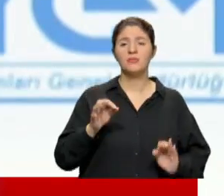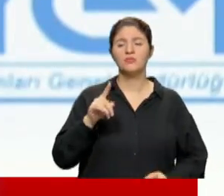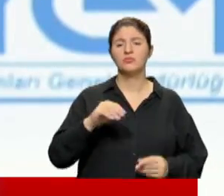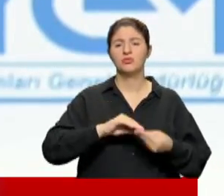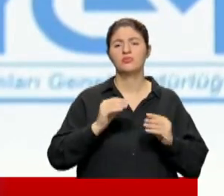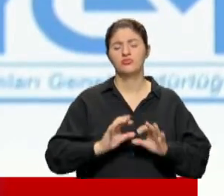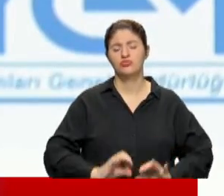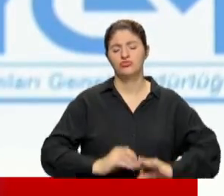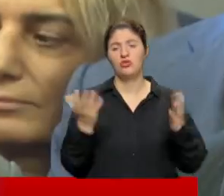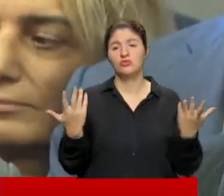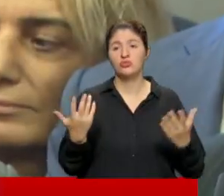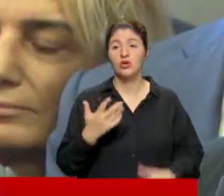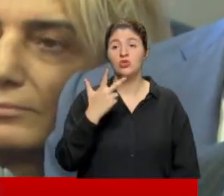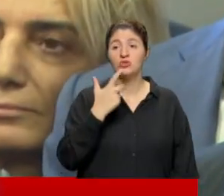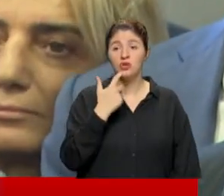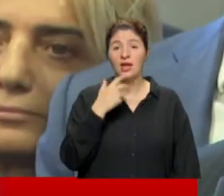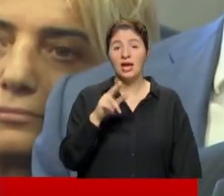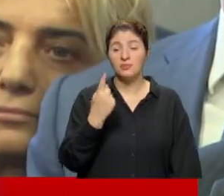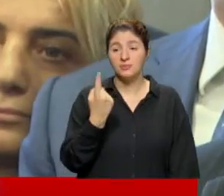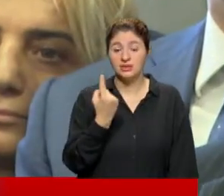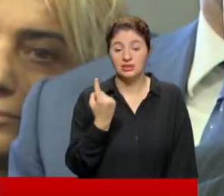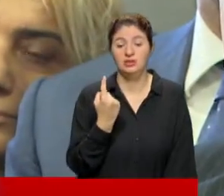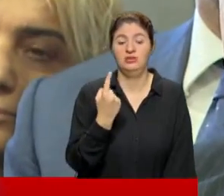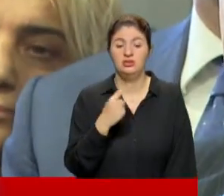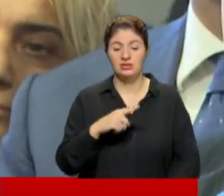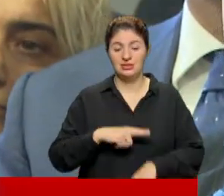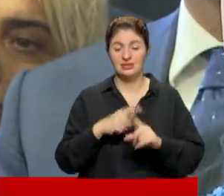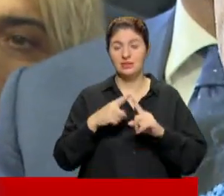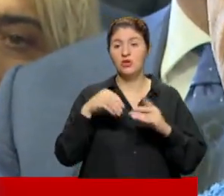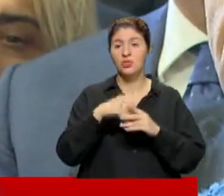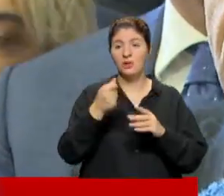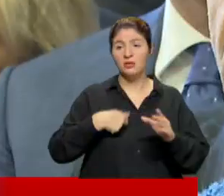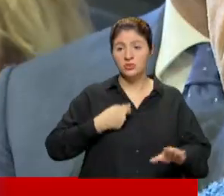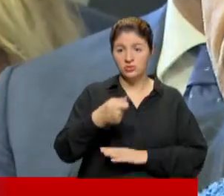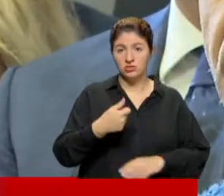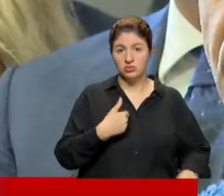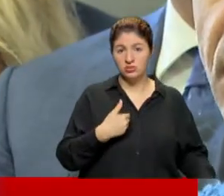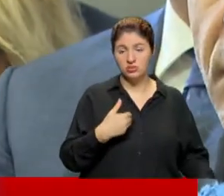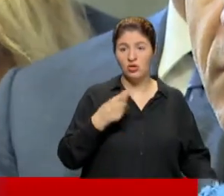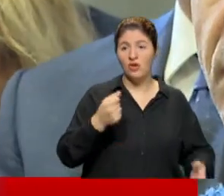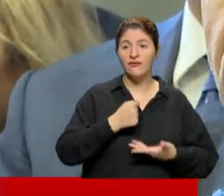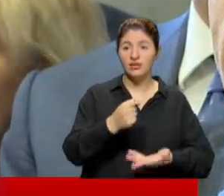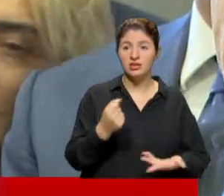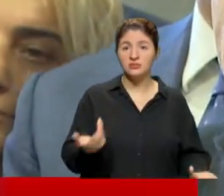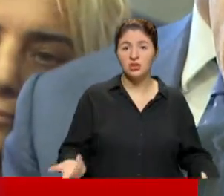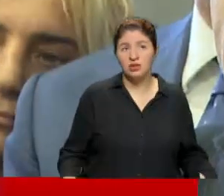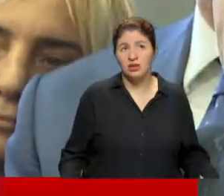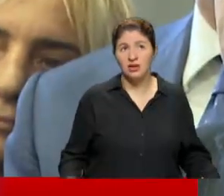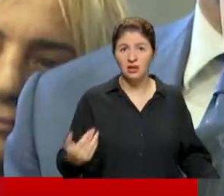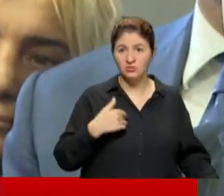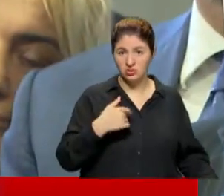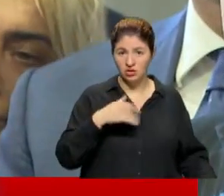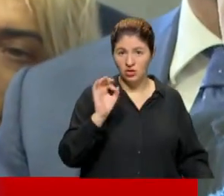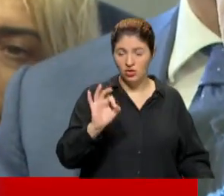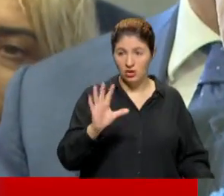bu sorunları çözüyor 3 sene civarında bir zaman diliminde parası bizden çıkacak o finansman bize o